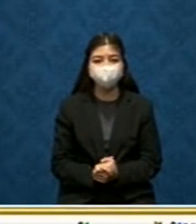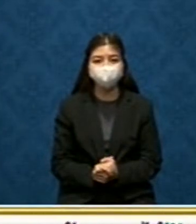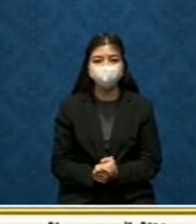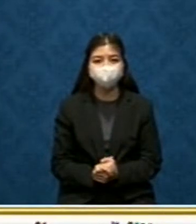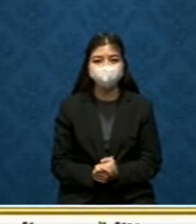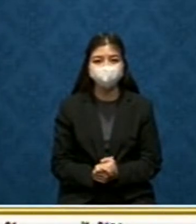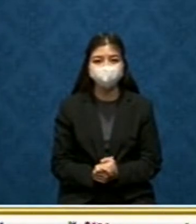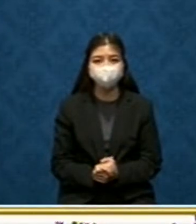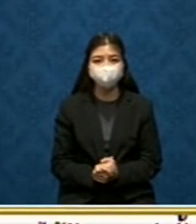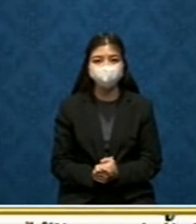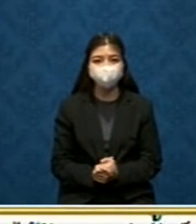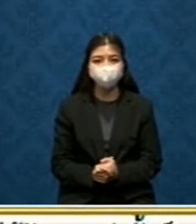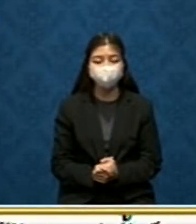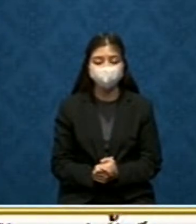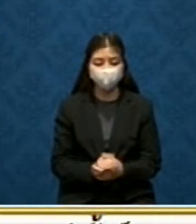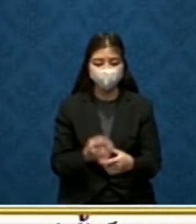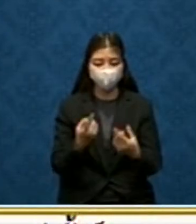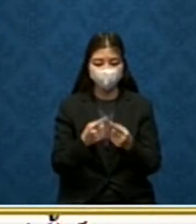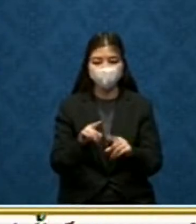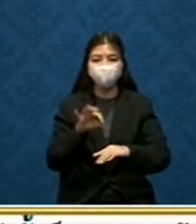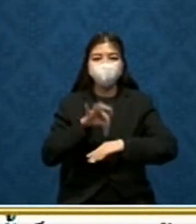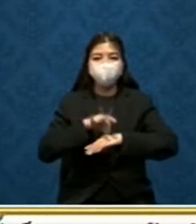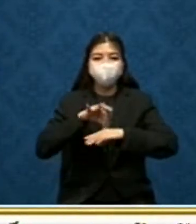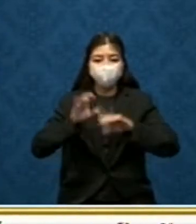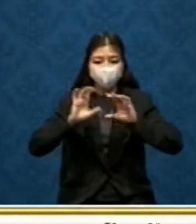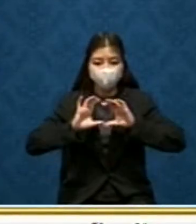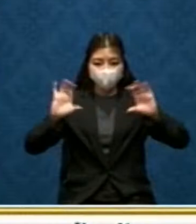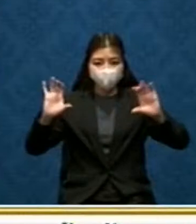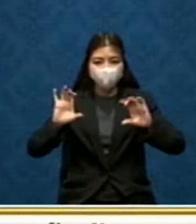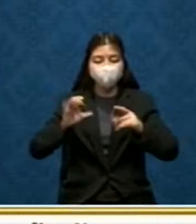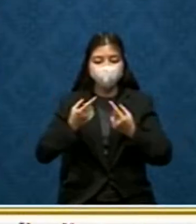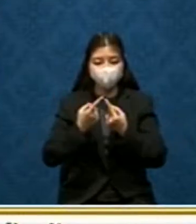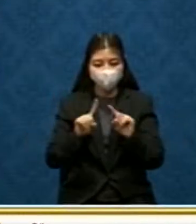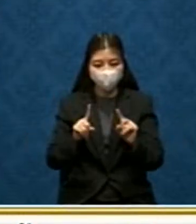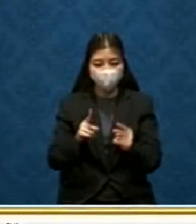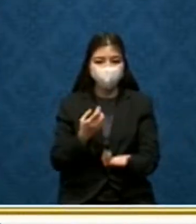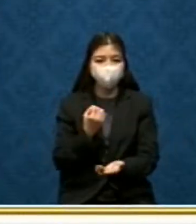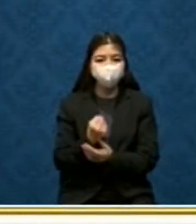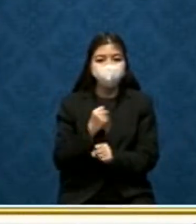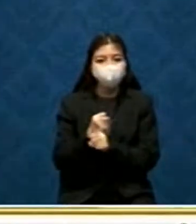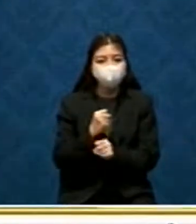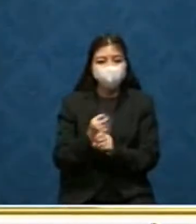ส่นหนึ่งพอมาเป็รฐบาลไม่เอามานำมบนจุในยุบรฐบาล